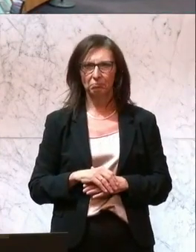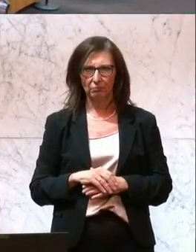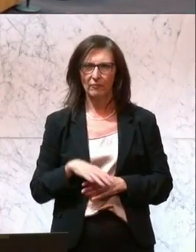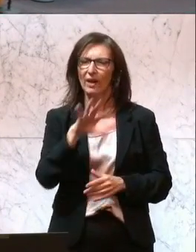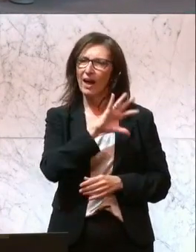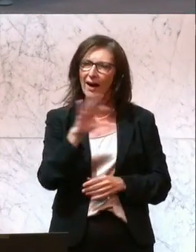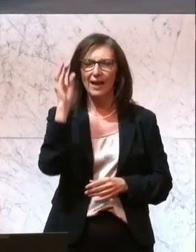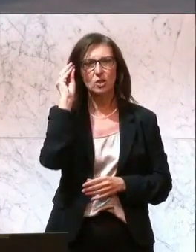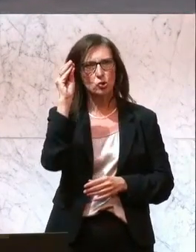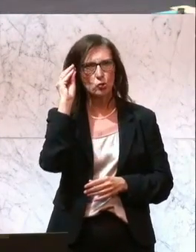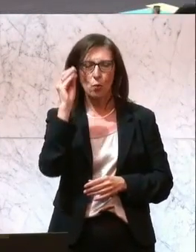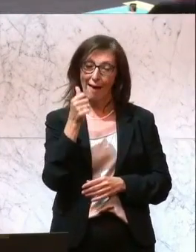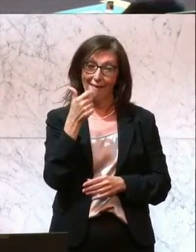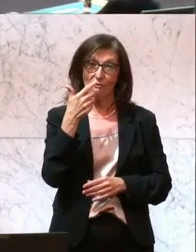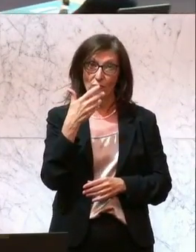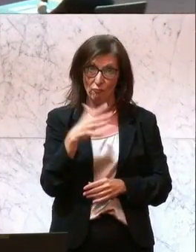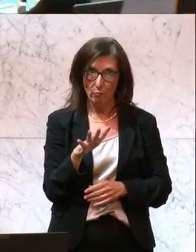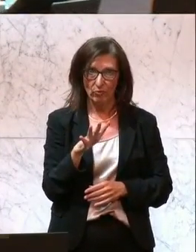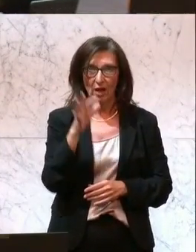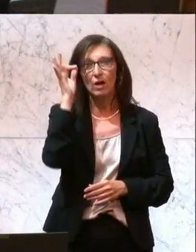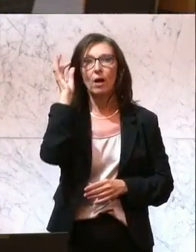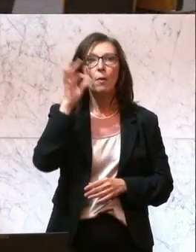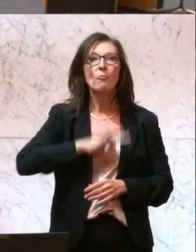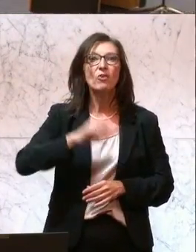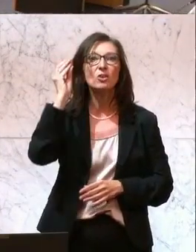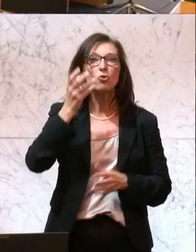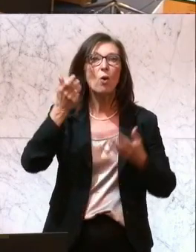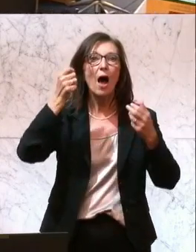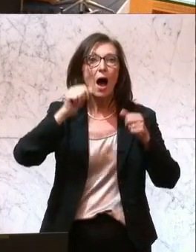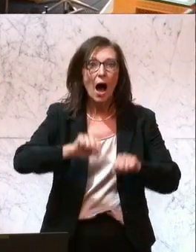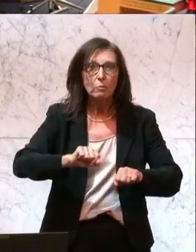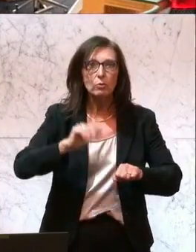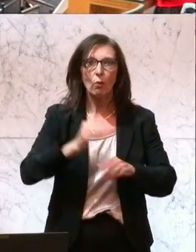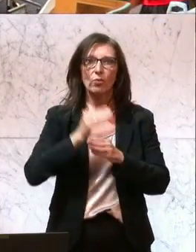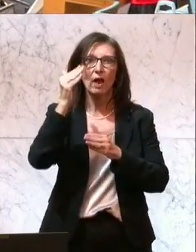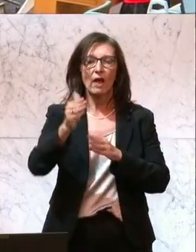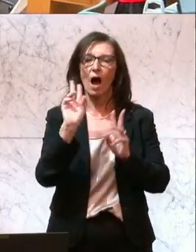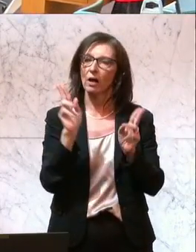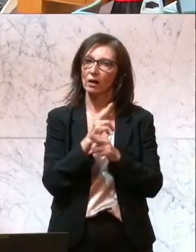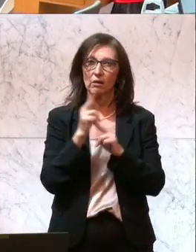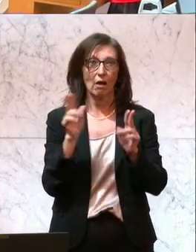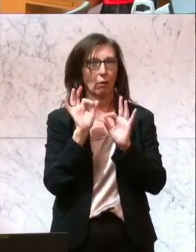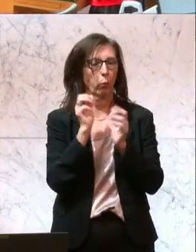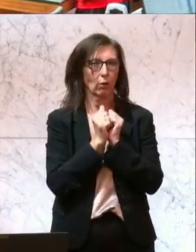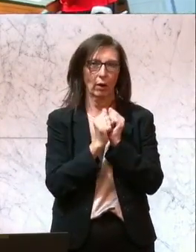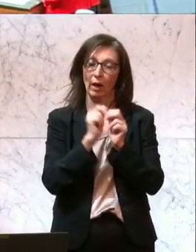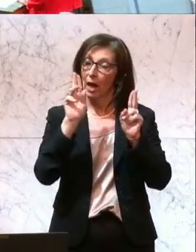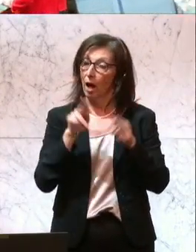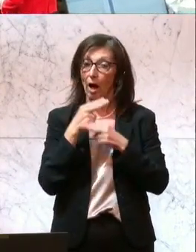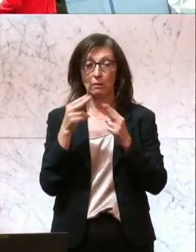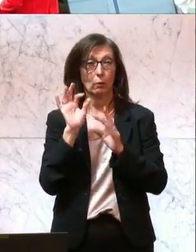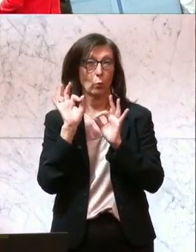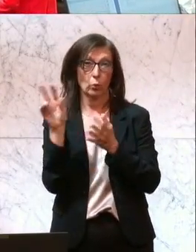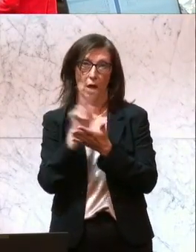aller Schüler verlässt die Pflichtschule und kann nicht gescheit lesen und kann nicht gescheit rechnen. Das ist das Ergebnis einer völlig